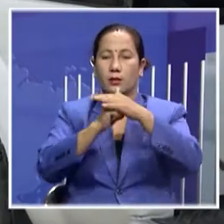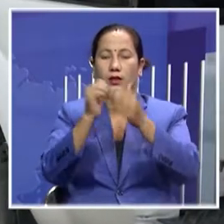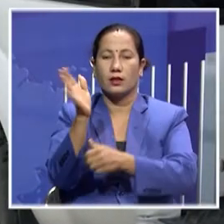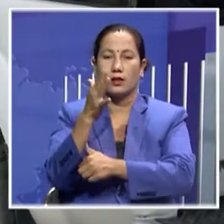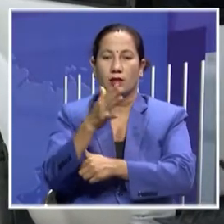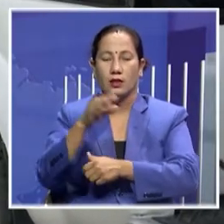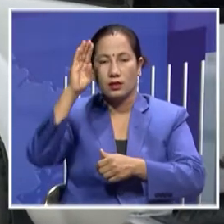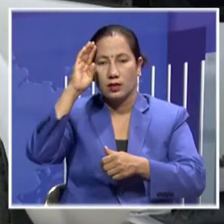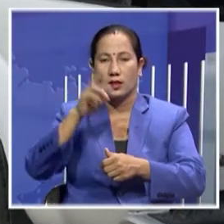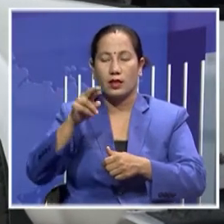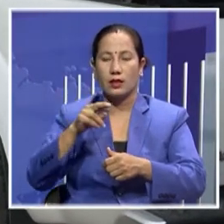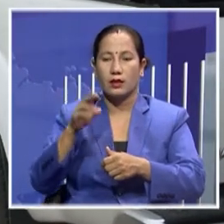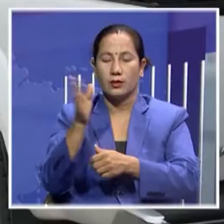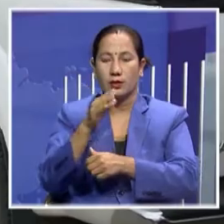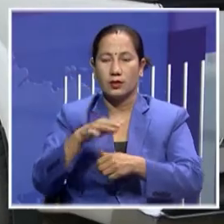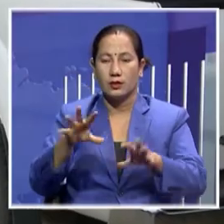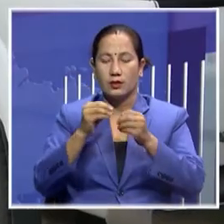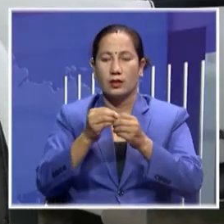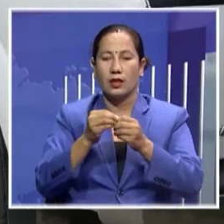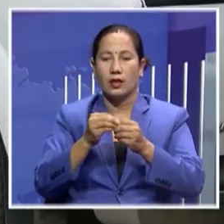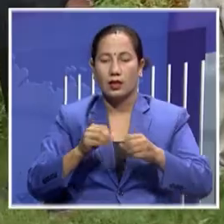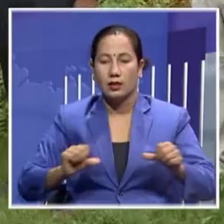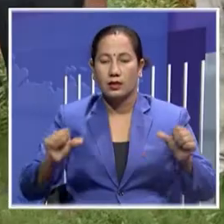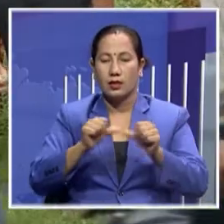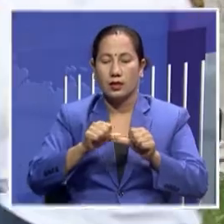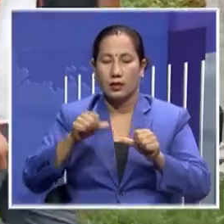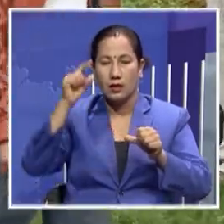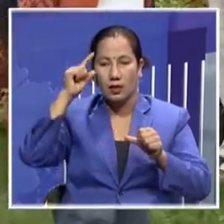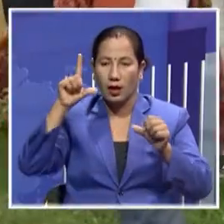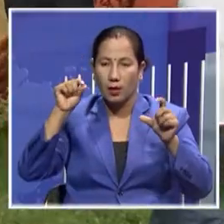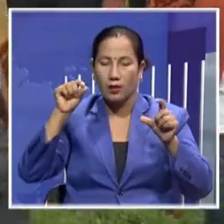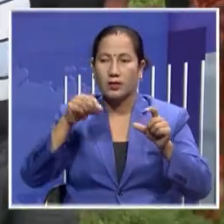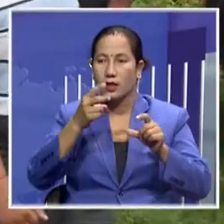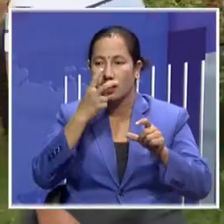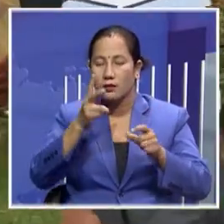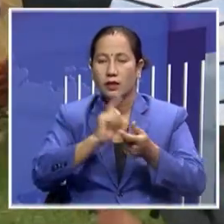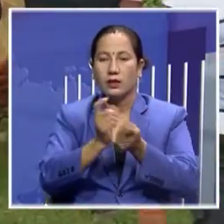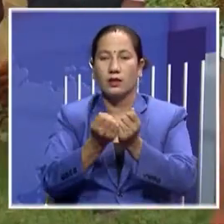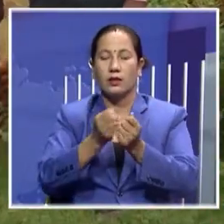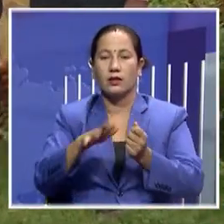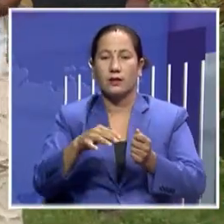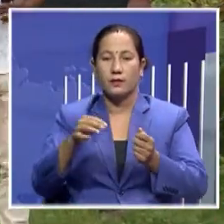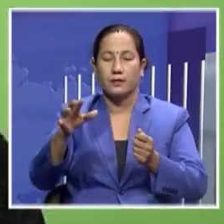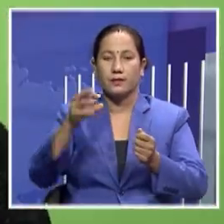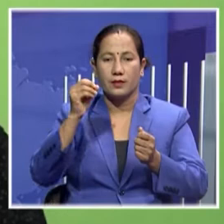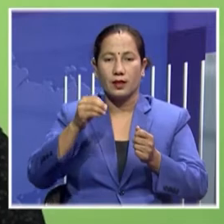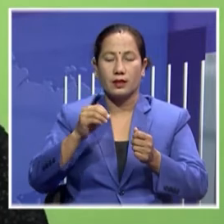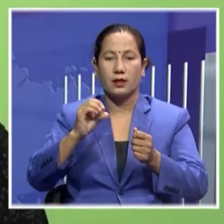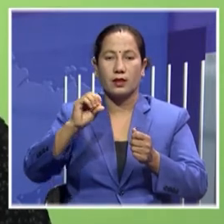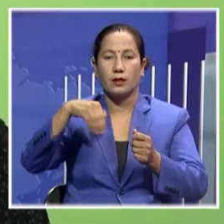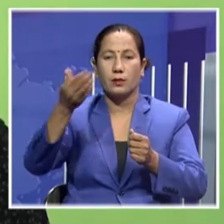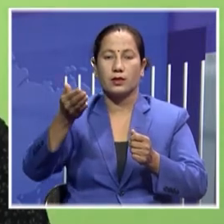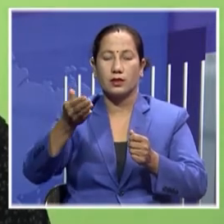प्रादेशिक सरकार र प्रशासनिक संरचनालाई जनअपेक्षा अनुसार हेरफेर गर्ने बताउनुभयो। संघीयतापछि प्रादेशिक